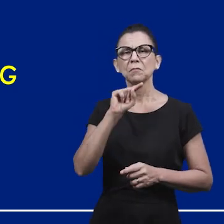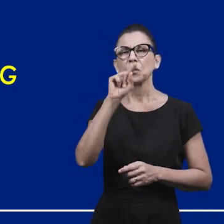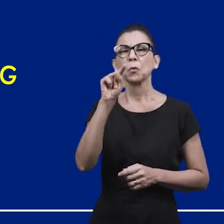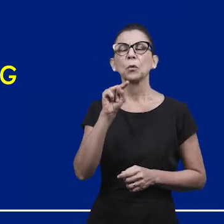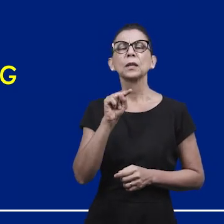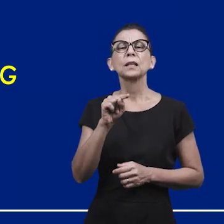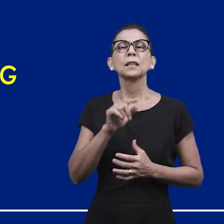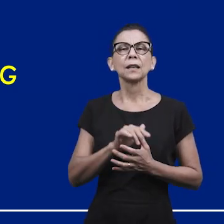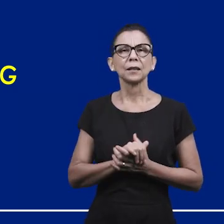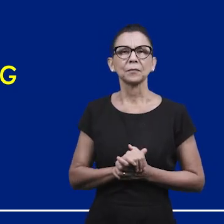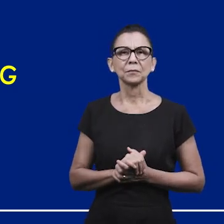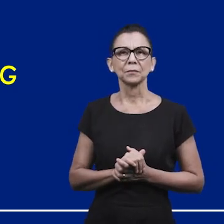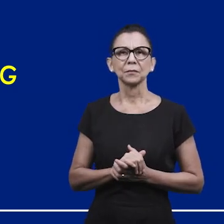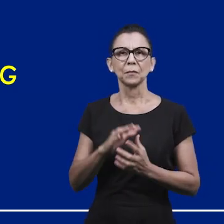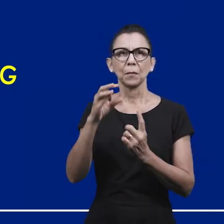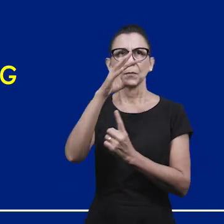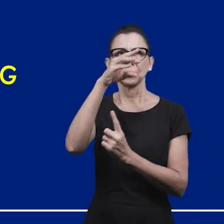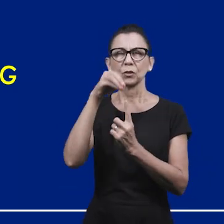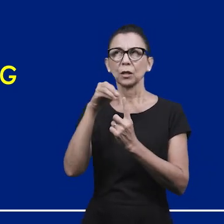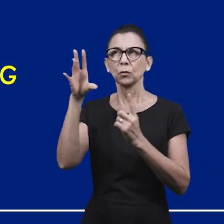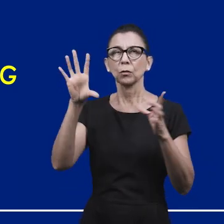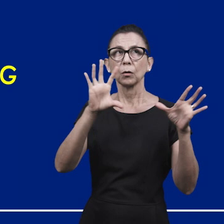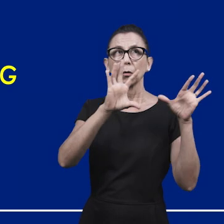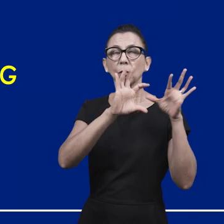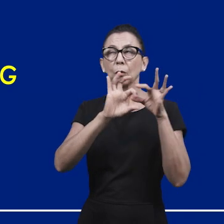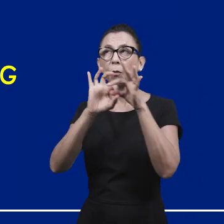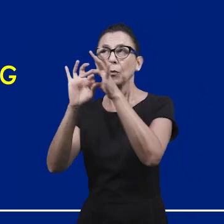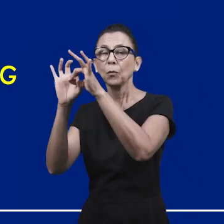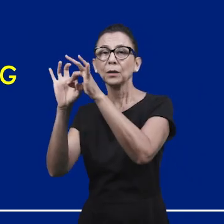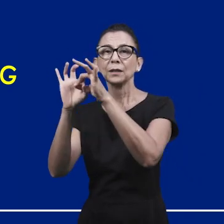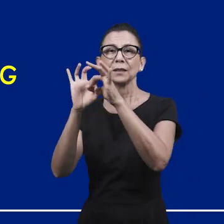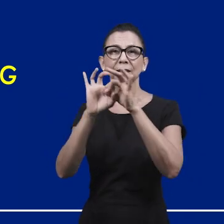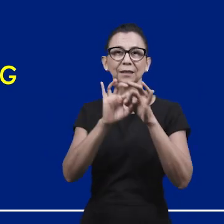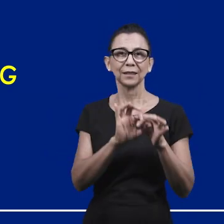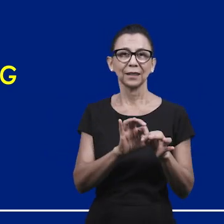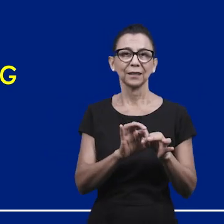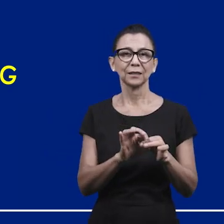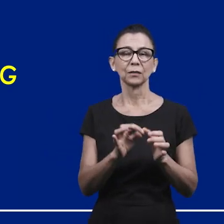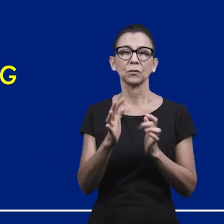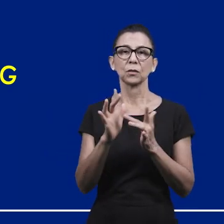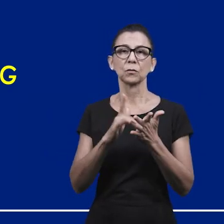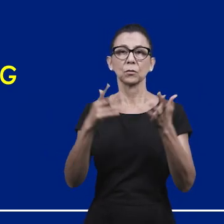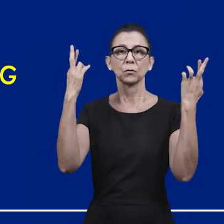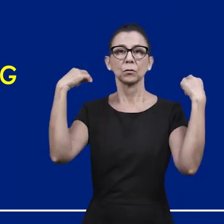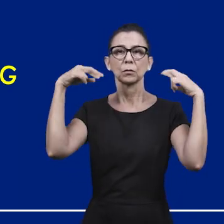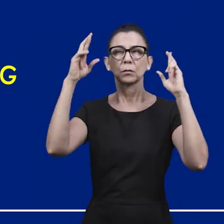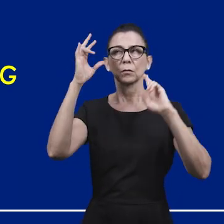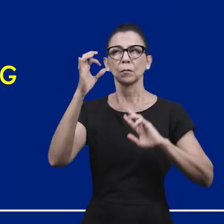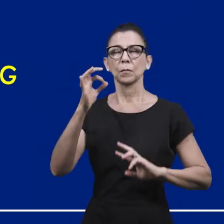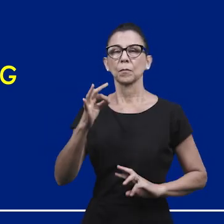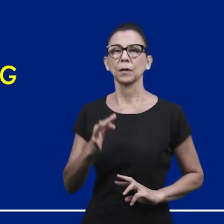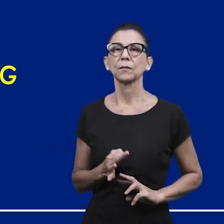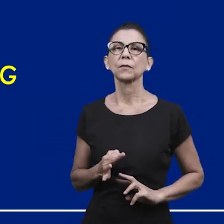deux parties. À travers son sacrifice comme agneau parfait, Jésus nous a donné accès au Père,